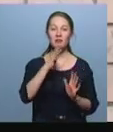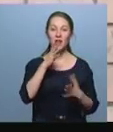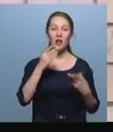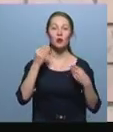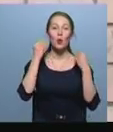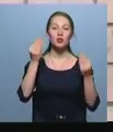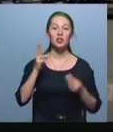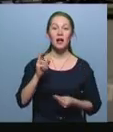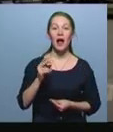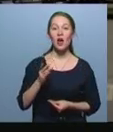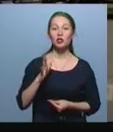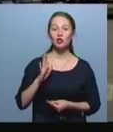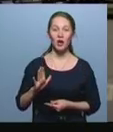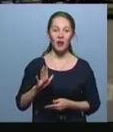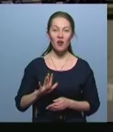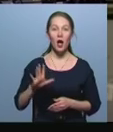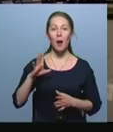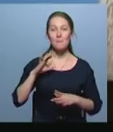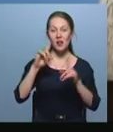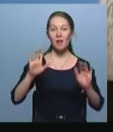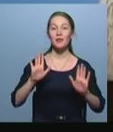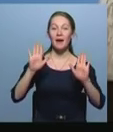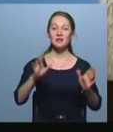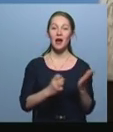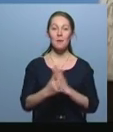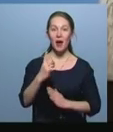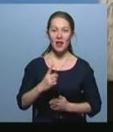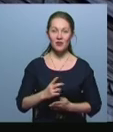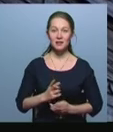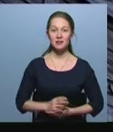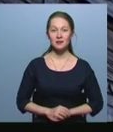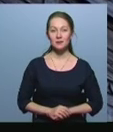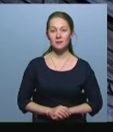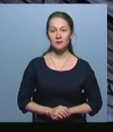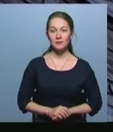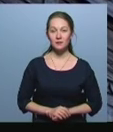Калашникова на доме, где он жил, появилась мемориальная доска, а мы съездили на родину конструктора.